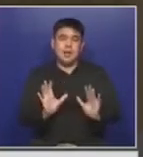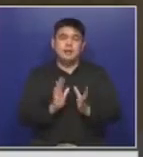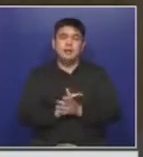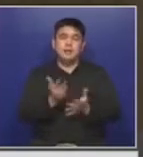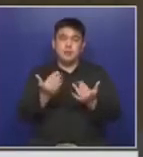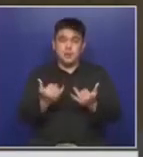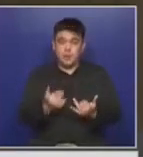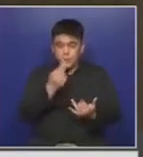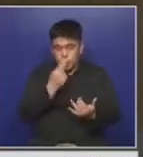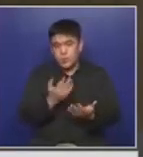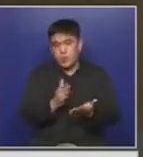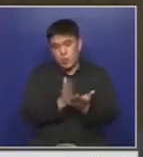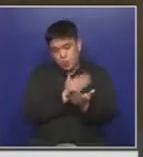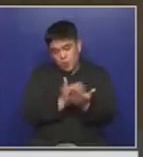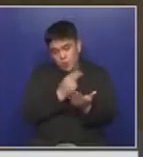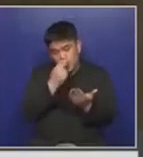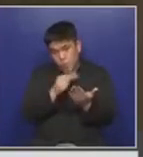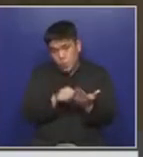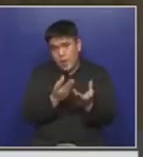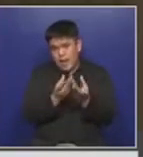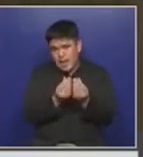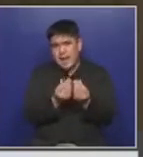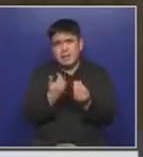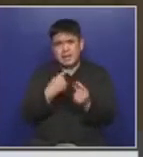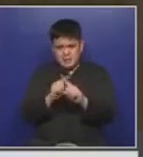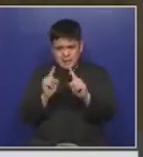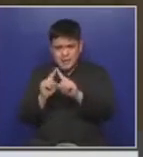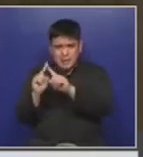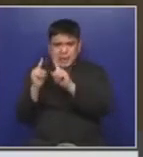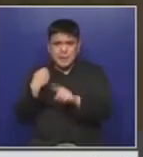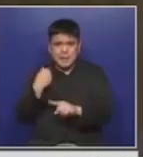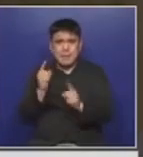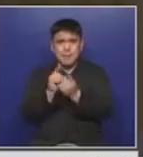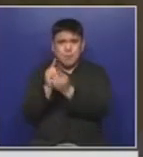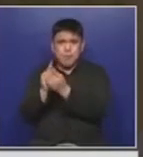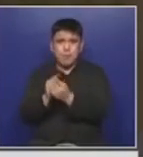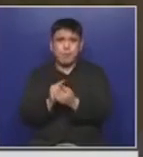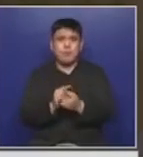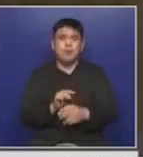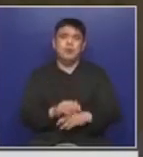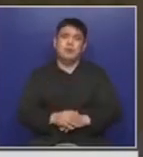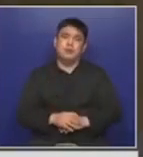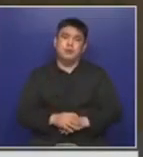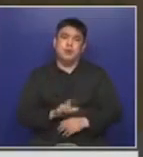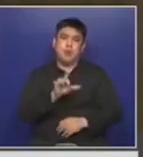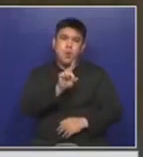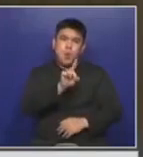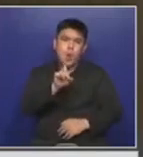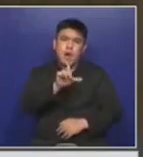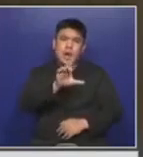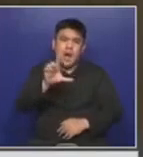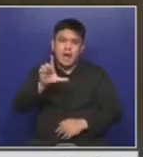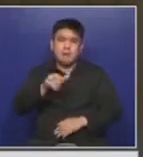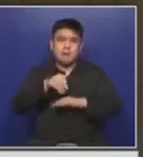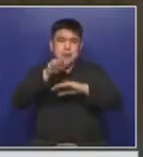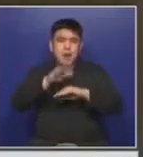เห็นก็ยังมีตัวเลขผิดพลาดในอดีตอยู่เหมือนกันที่เคยรายงานไว้ว่าเป็นหลักร้อยล้านเหมือนกันนะครับอันนี้ก็